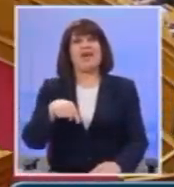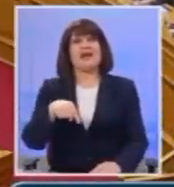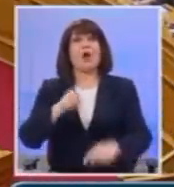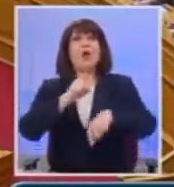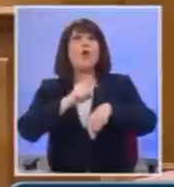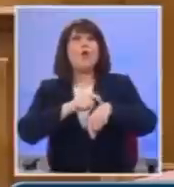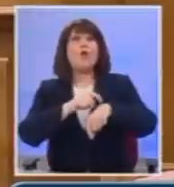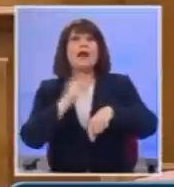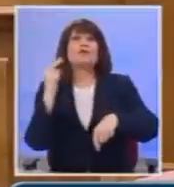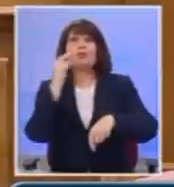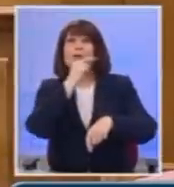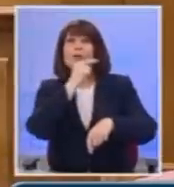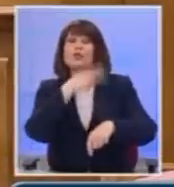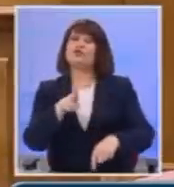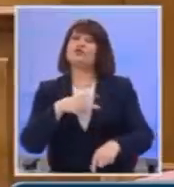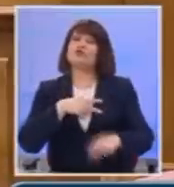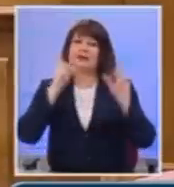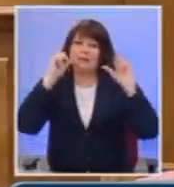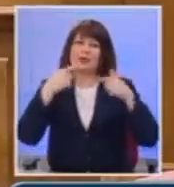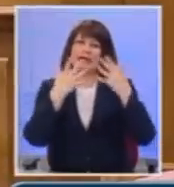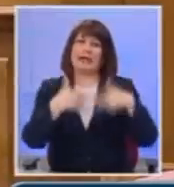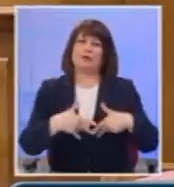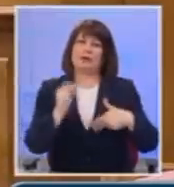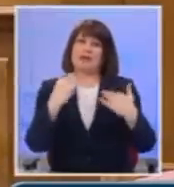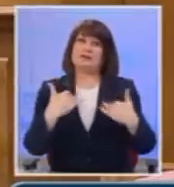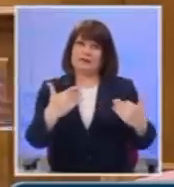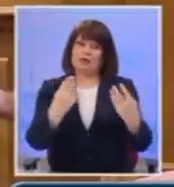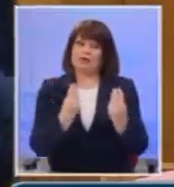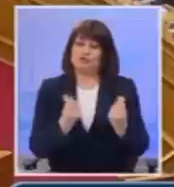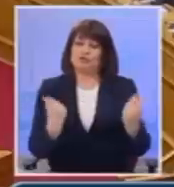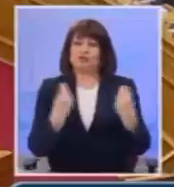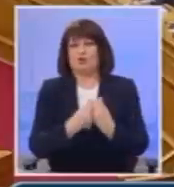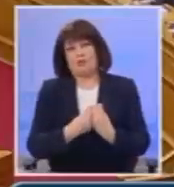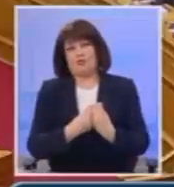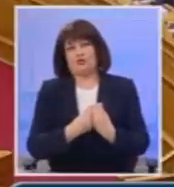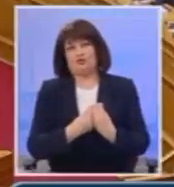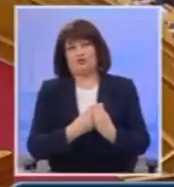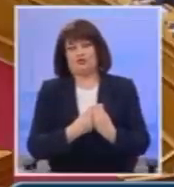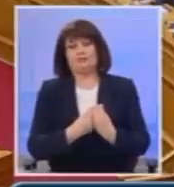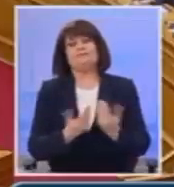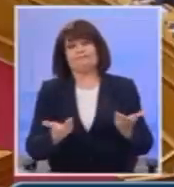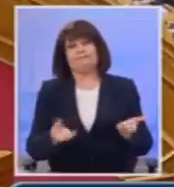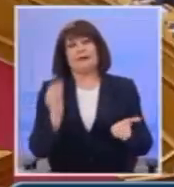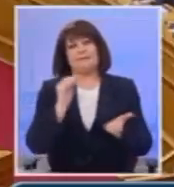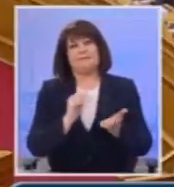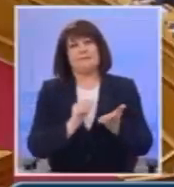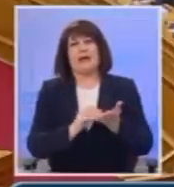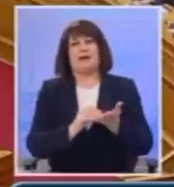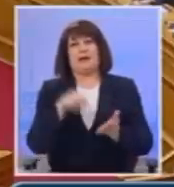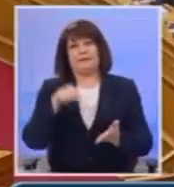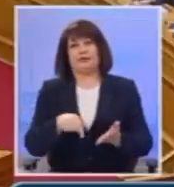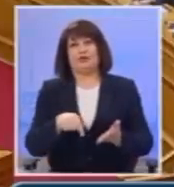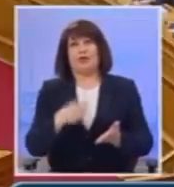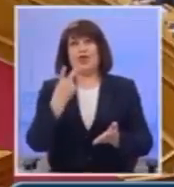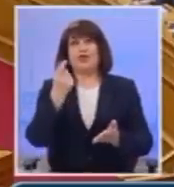της ορθής δημοκρατικής λειτουργίας στο Κοινοβούλιο και η επανέναρξη της ώρας του Πρωθυπουργού μετά